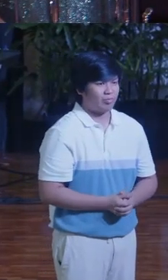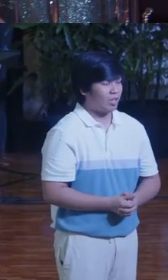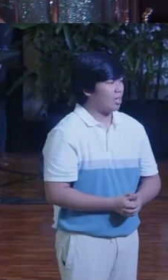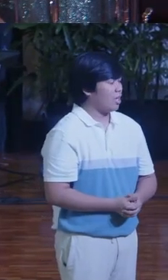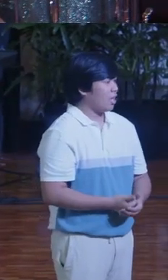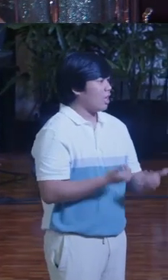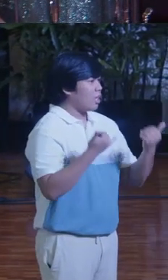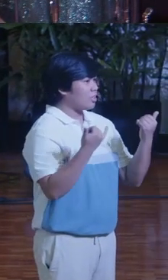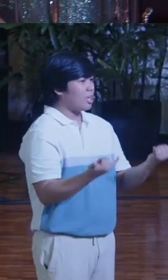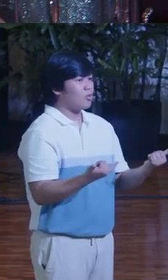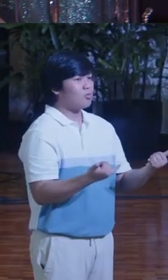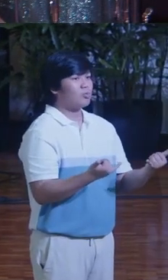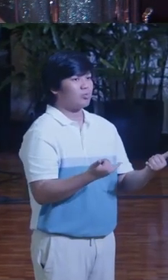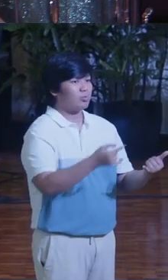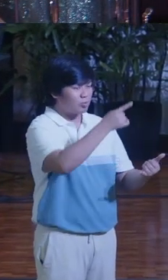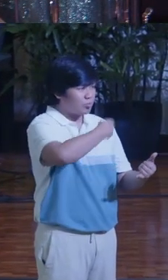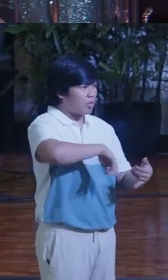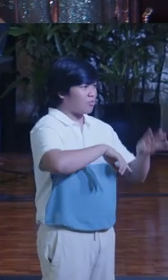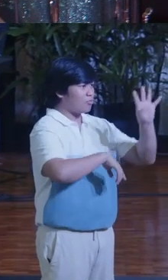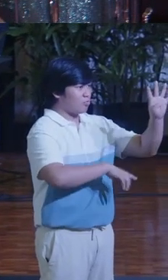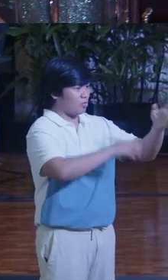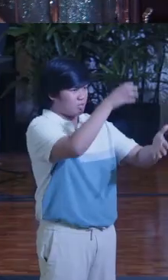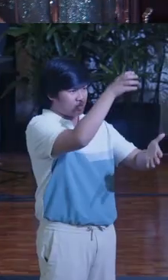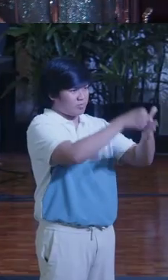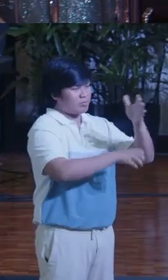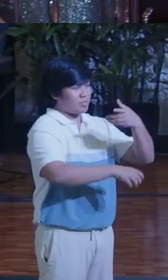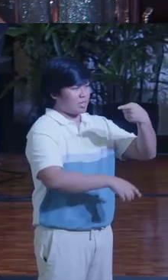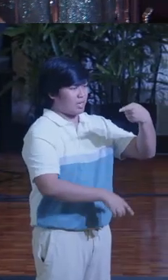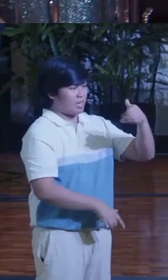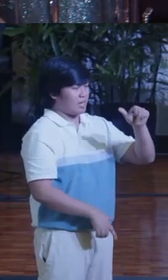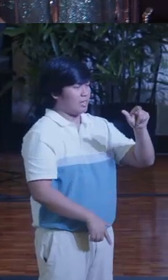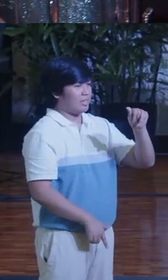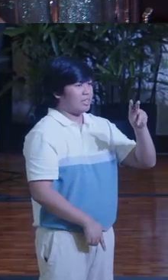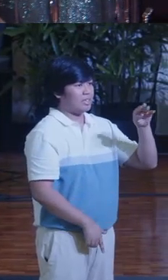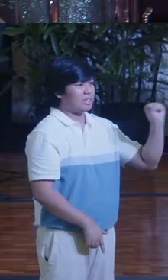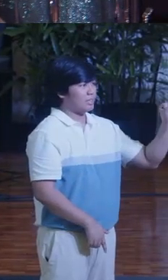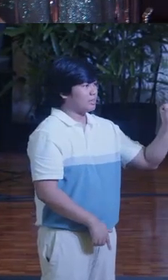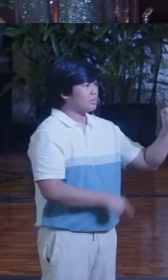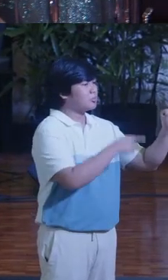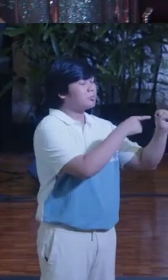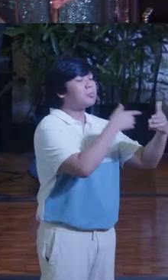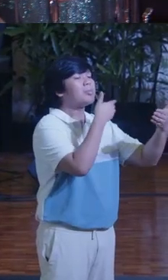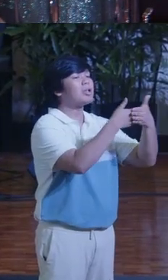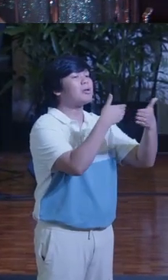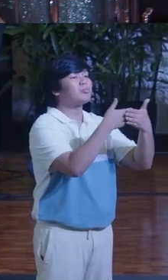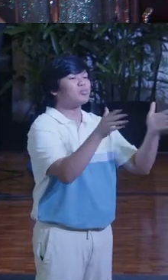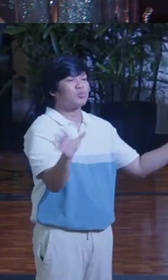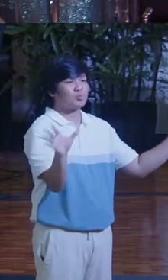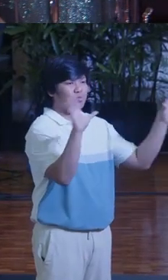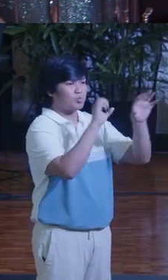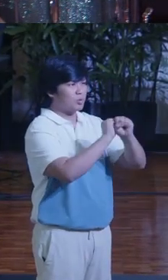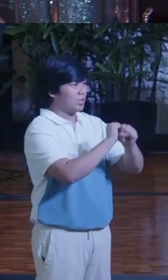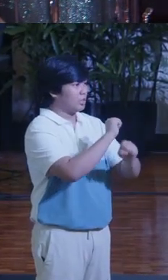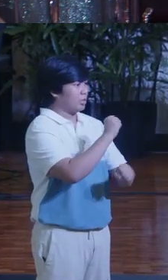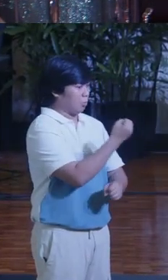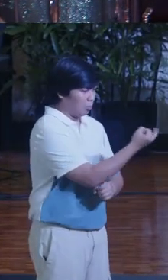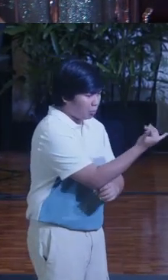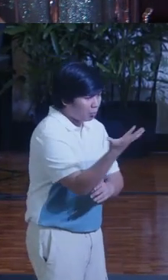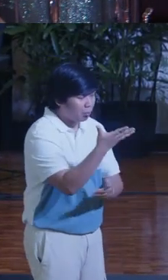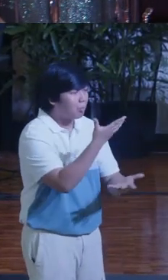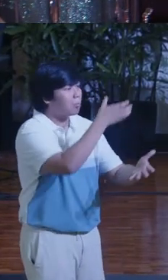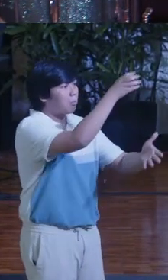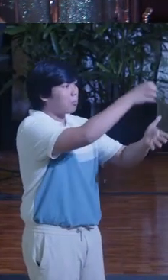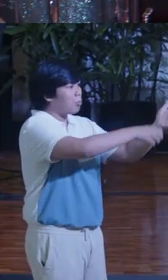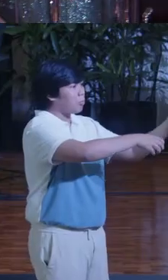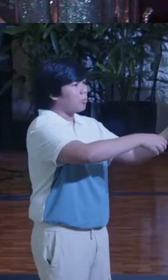Nakaka-4 chapters na po tayo ng Galatians. 6 lang po ang chapter na ito at kung inyong maalala, ang